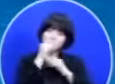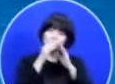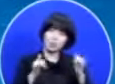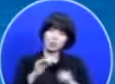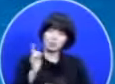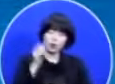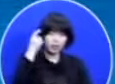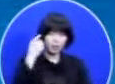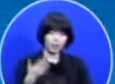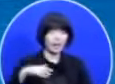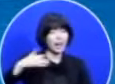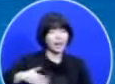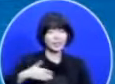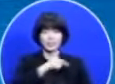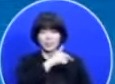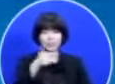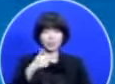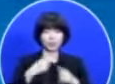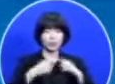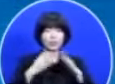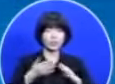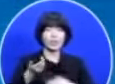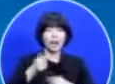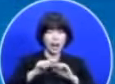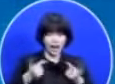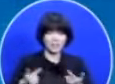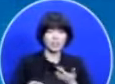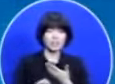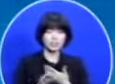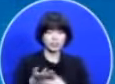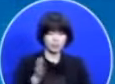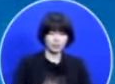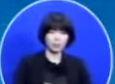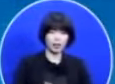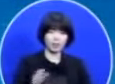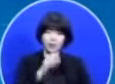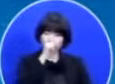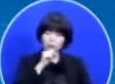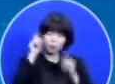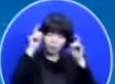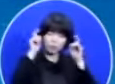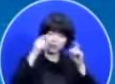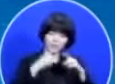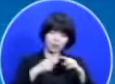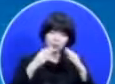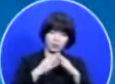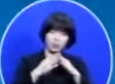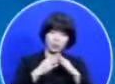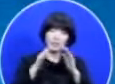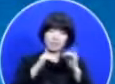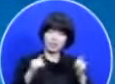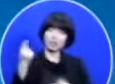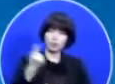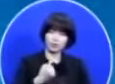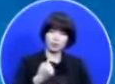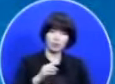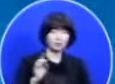그렇게 큰 교회라고 할 수가 없기에 선한목자교회 교인이 왔다 그러면 뭐 별 기대감이 없을 지